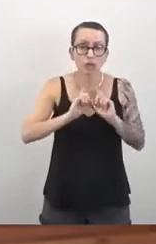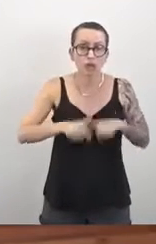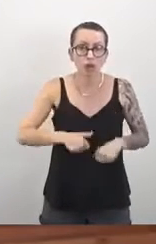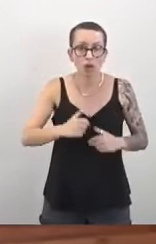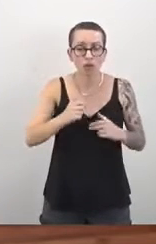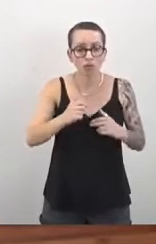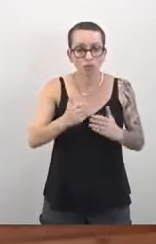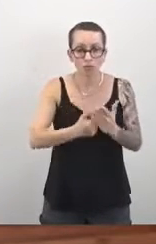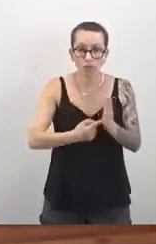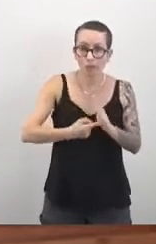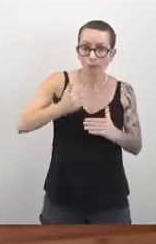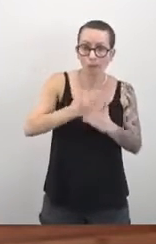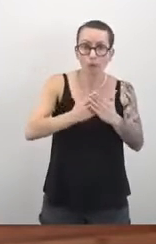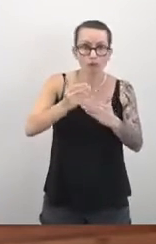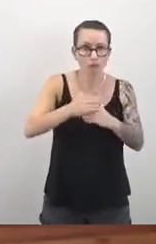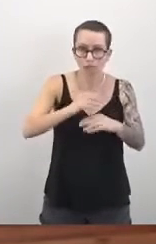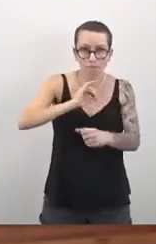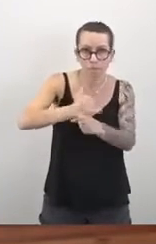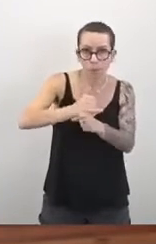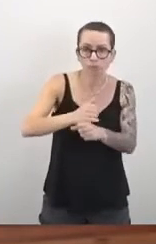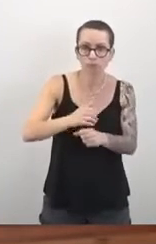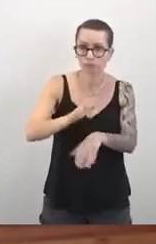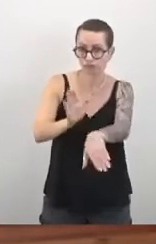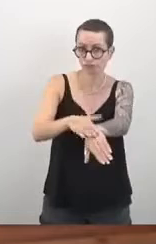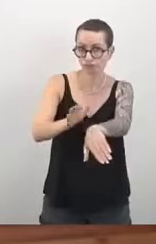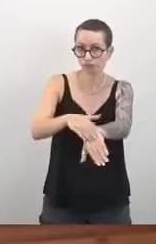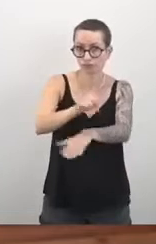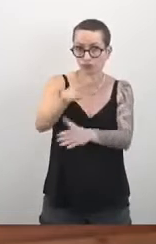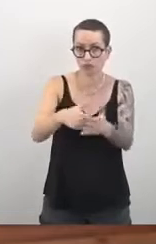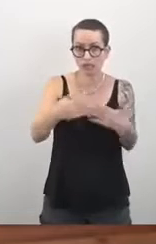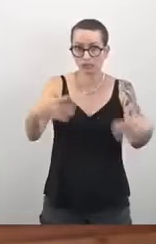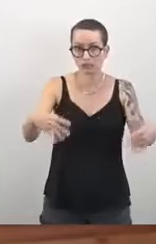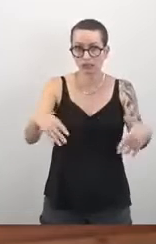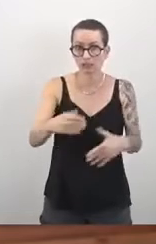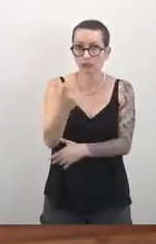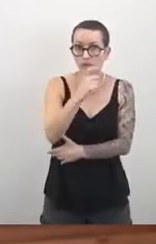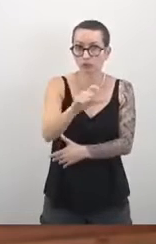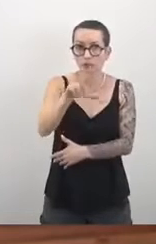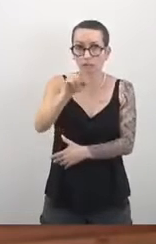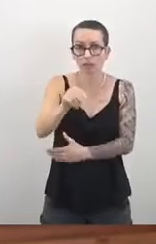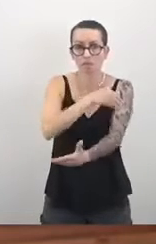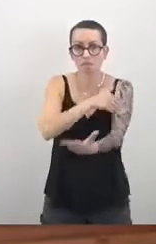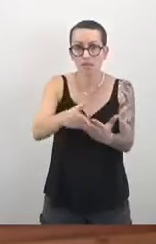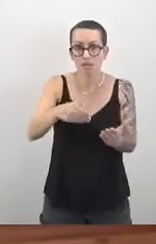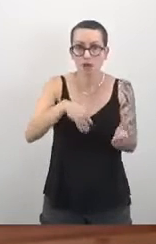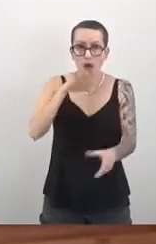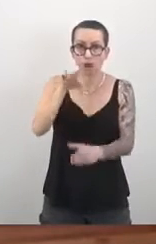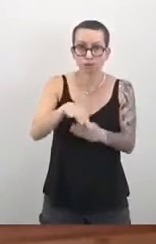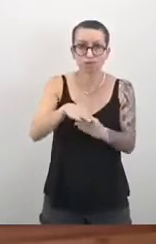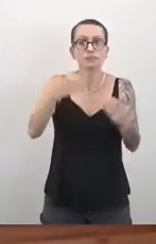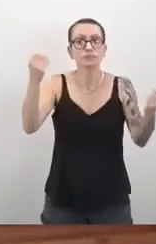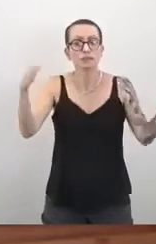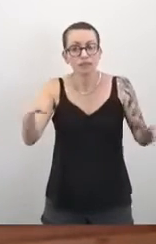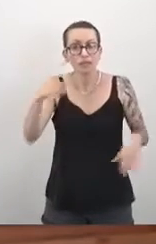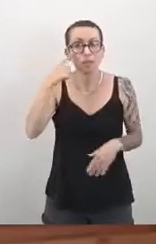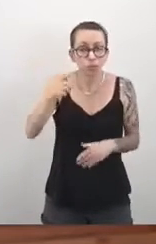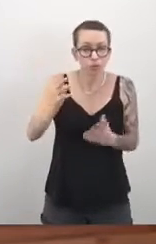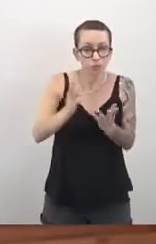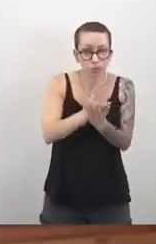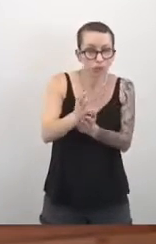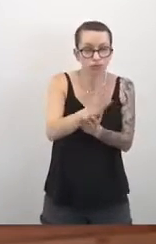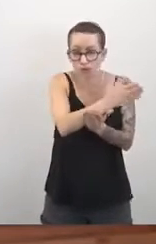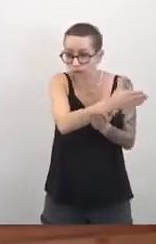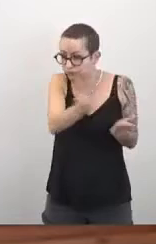quand même à rappeler qu'en 2019, c'est plus de 230 millions qui avaient été votés pour tous les projets